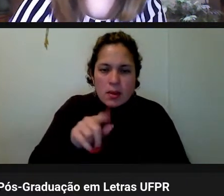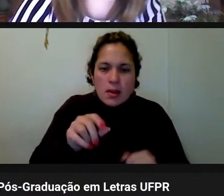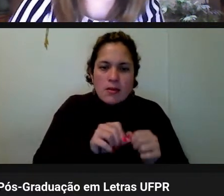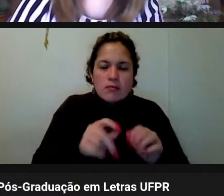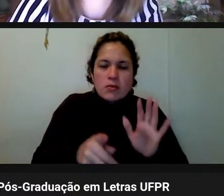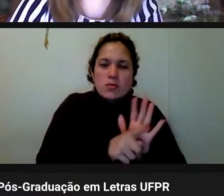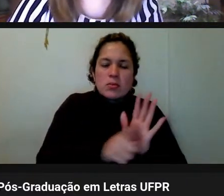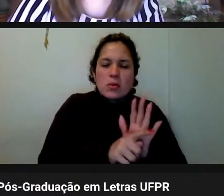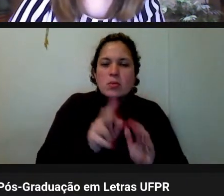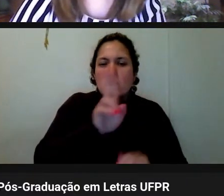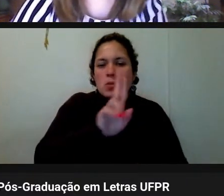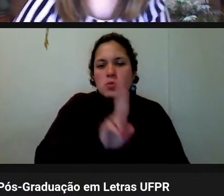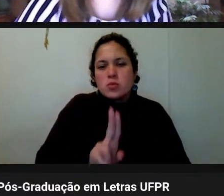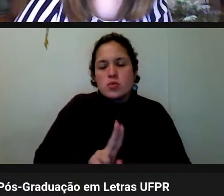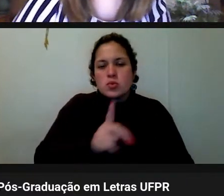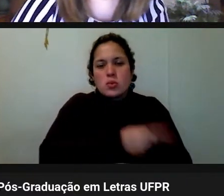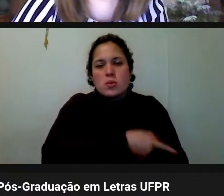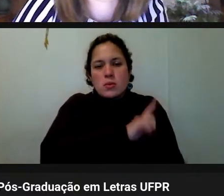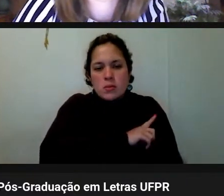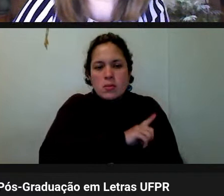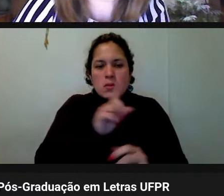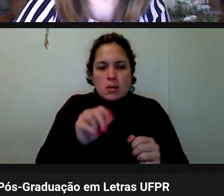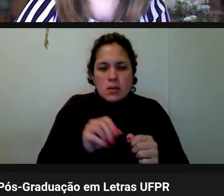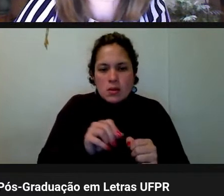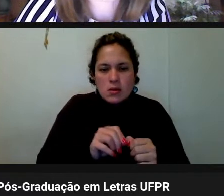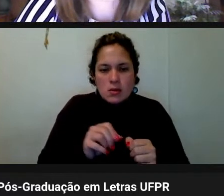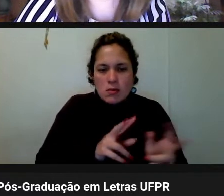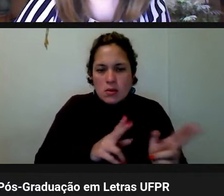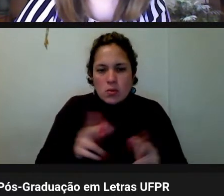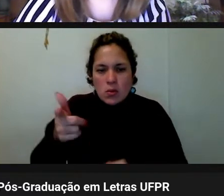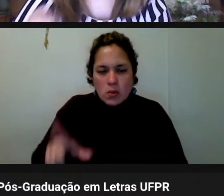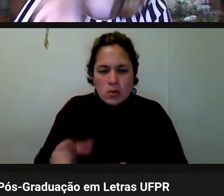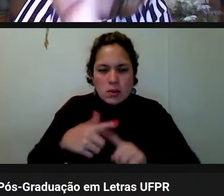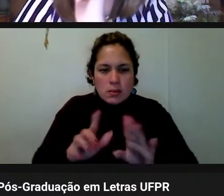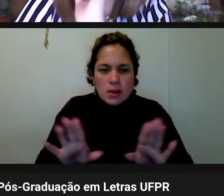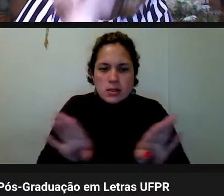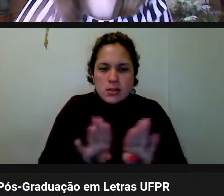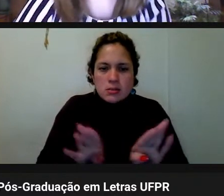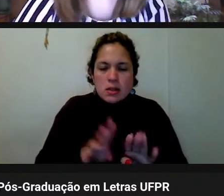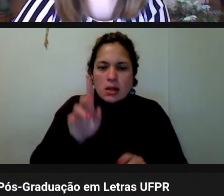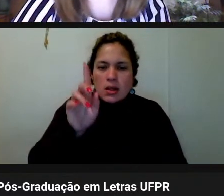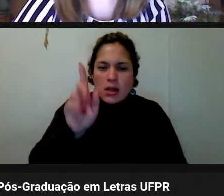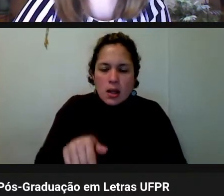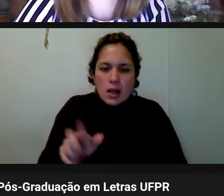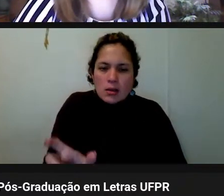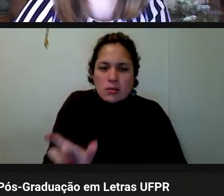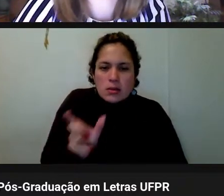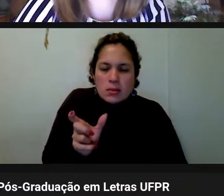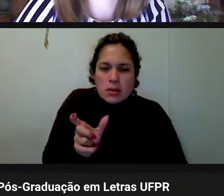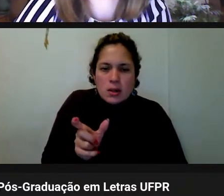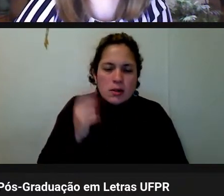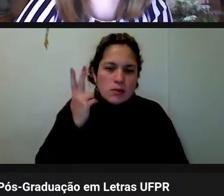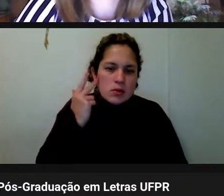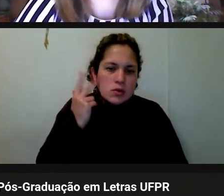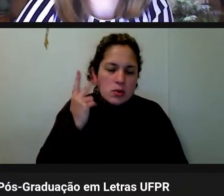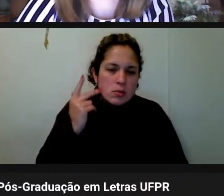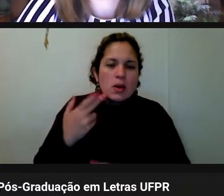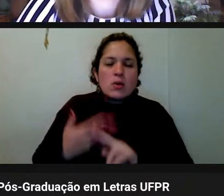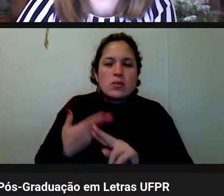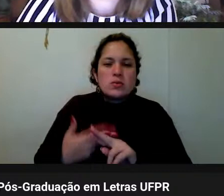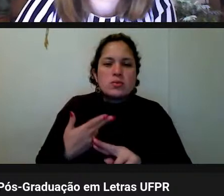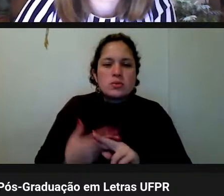muitos nomes poloneses, como Bartłomiej, mas que também é um elemento característico de nomes